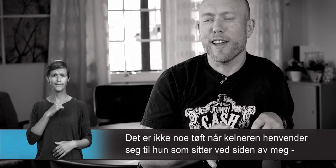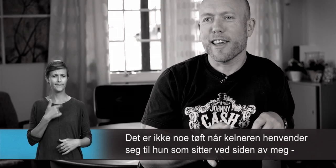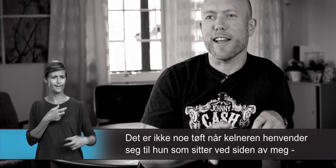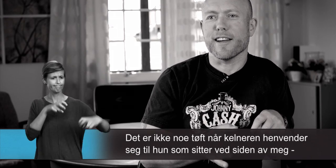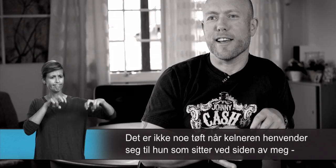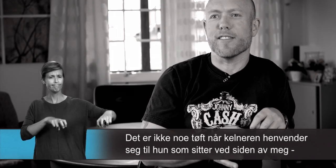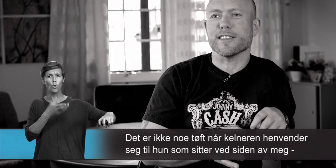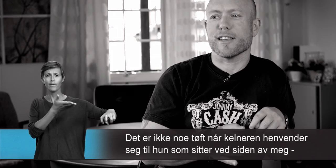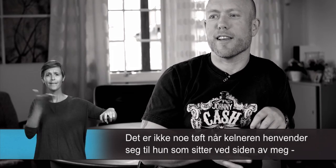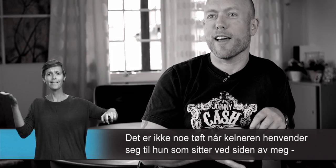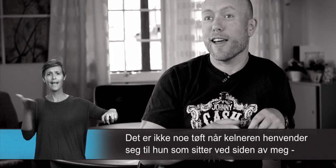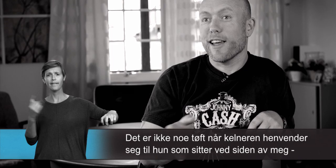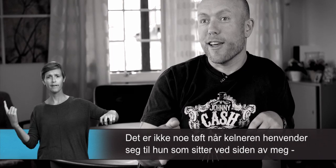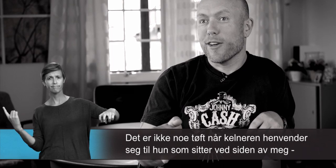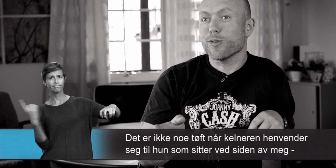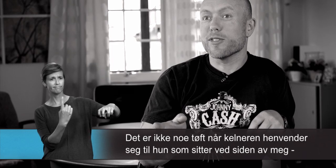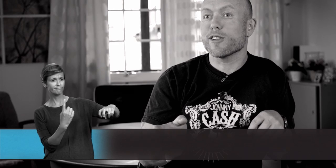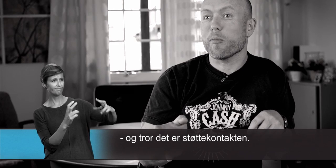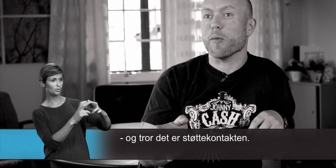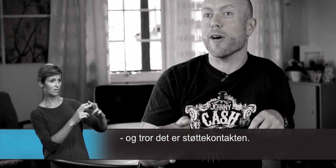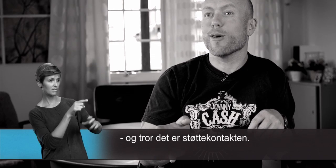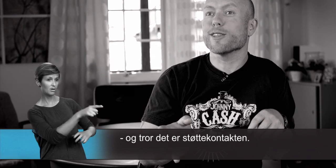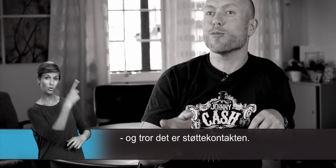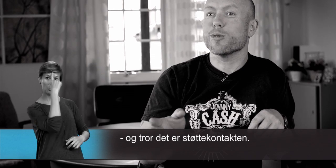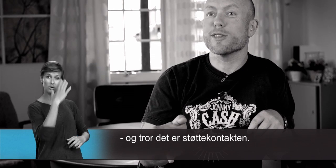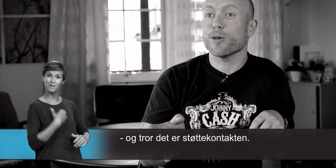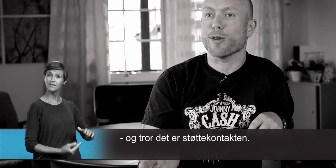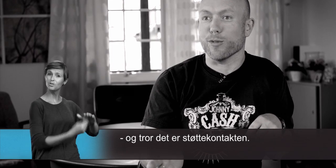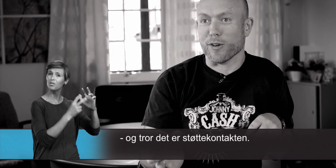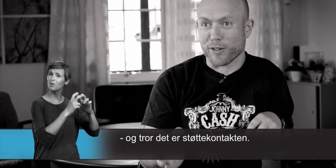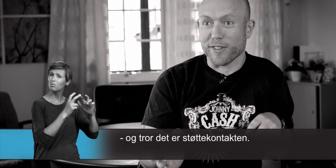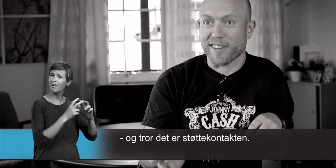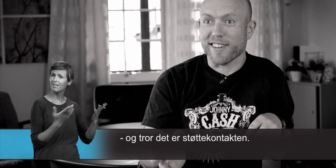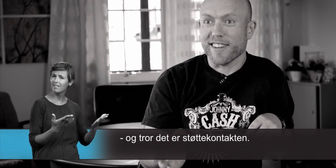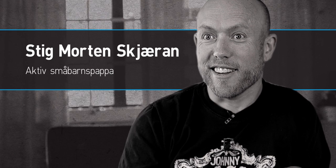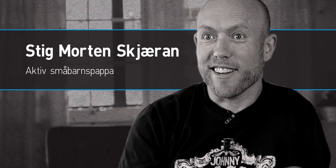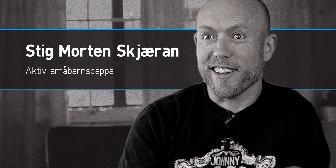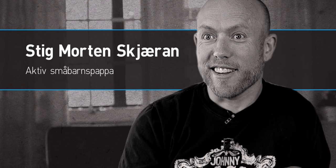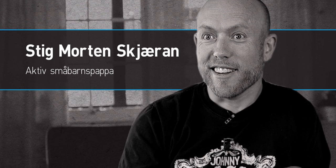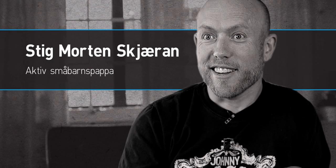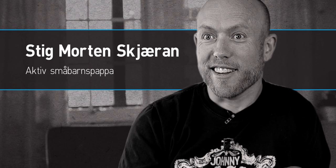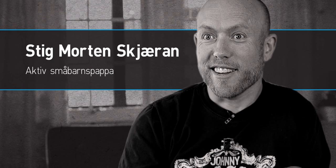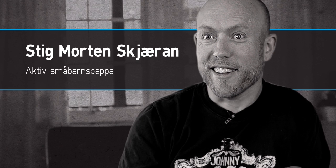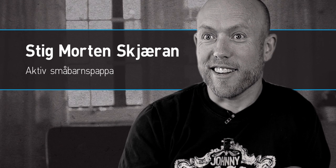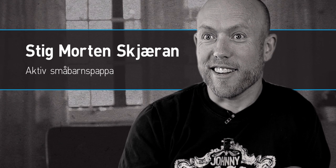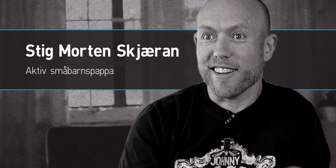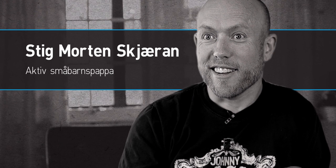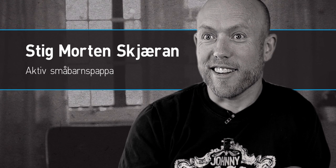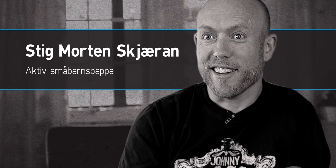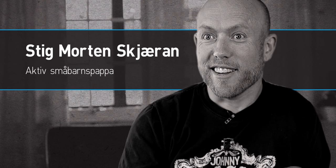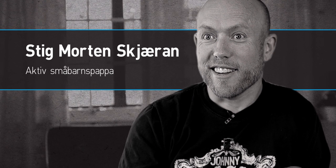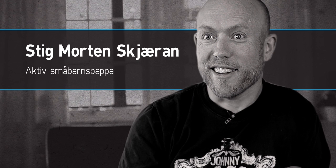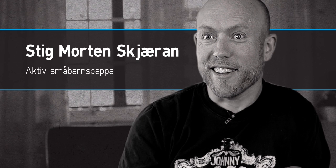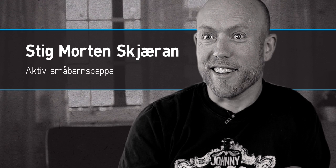når kelneren henvender seg til hun som sitter opp med meg og liksom tror det er støttekontakten. Stig Morten